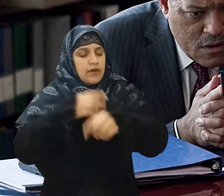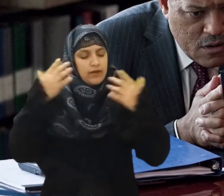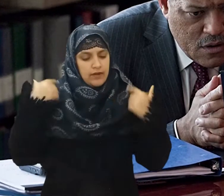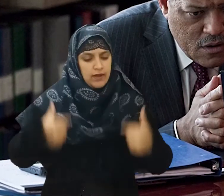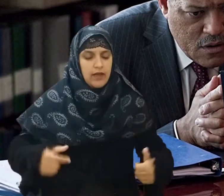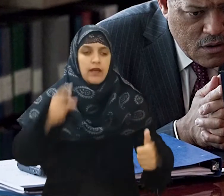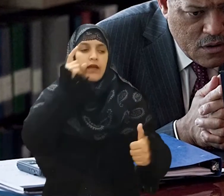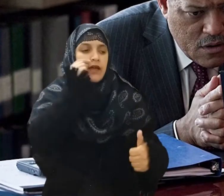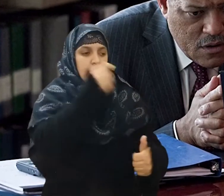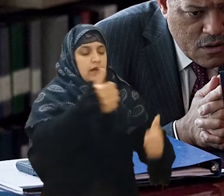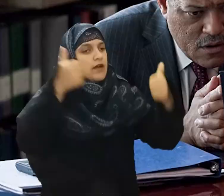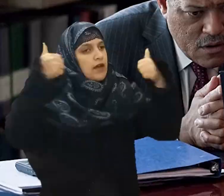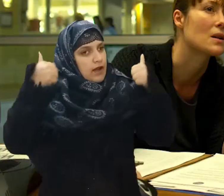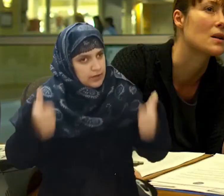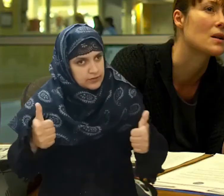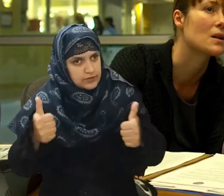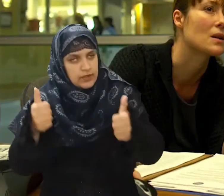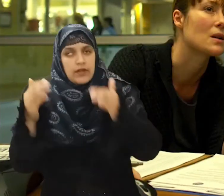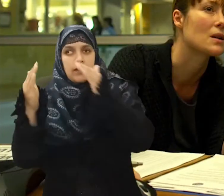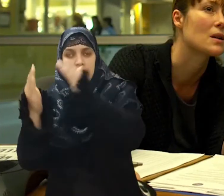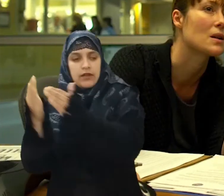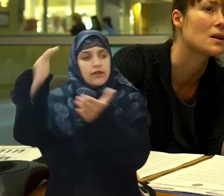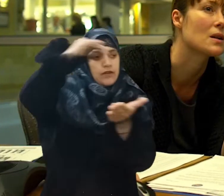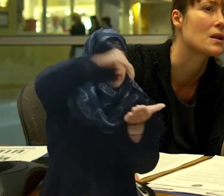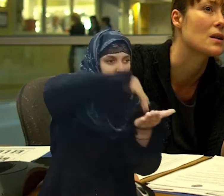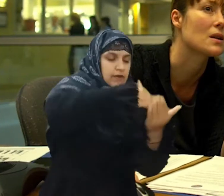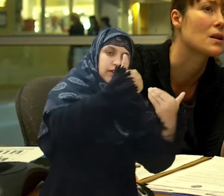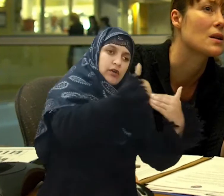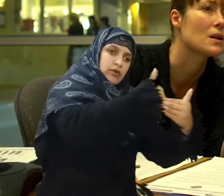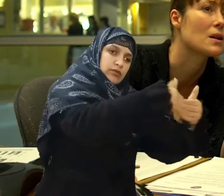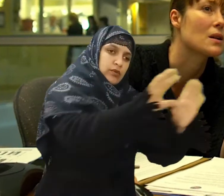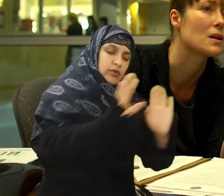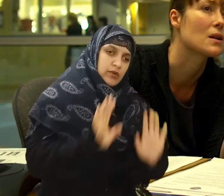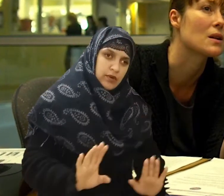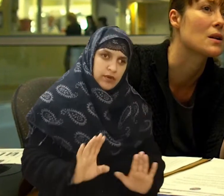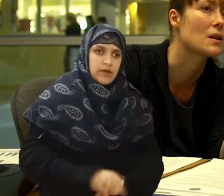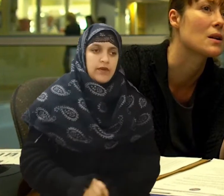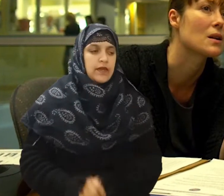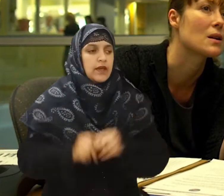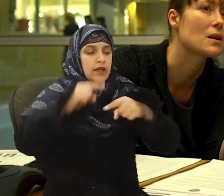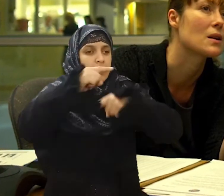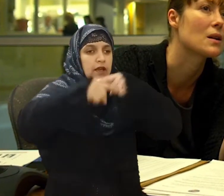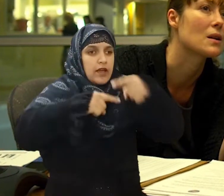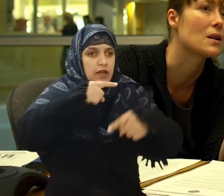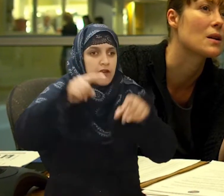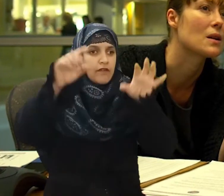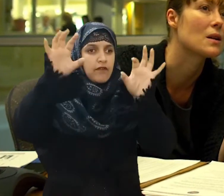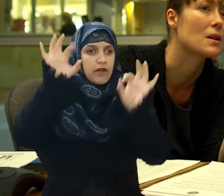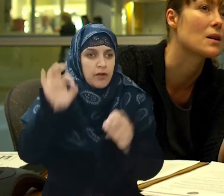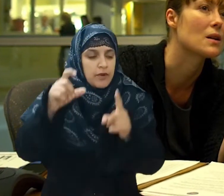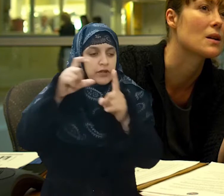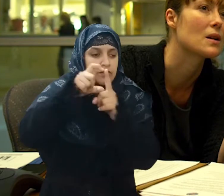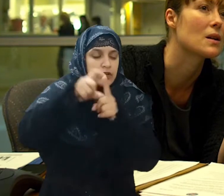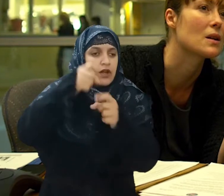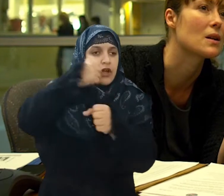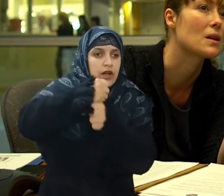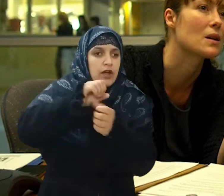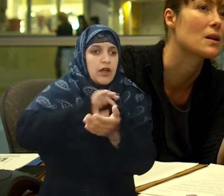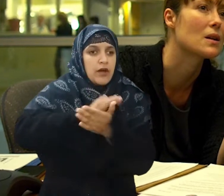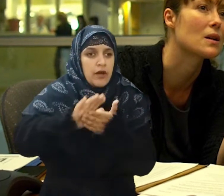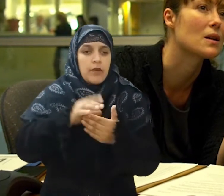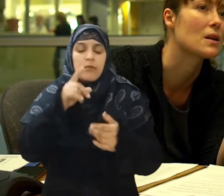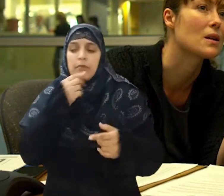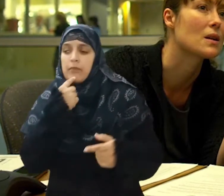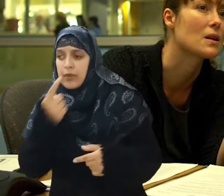نہ روکا گیا اور اس کی ویکسین تیار نہ کی گئی تو یہ وائرس چند ہی دنوں میں لاکھوں لوگوں کو موت کے منہ میں